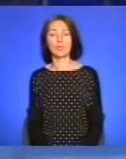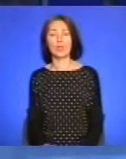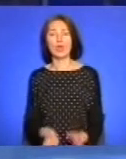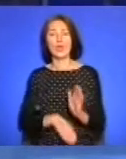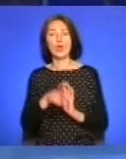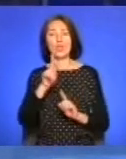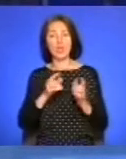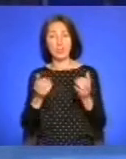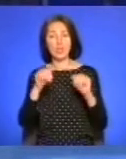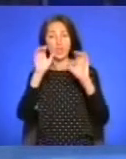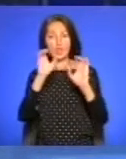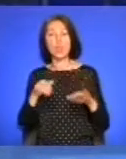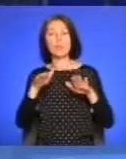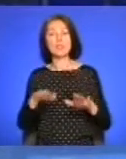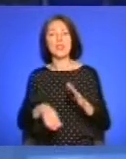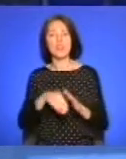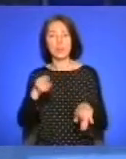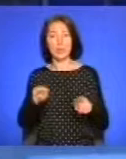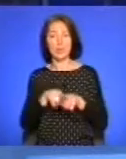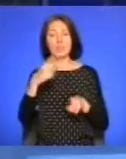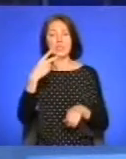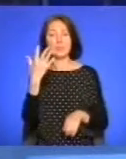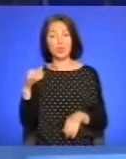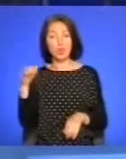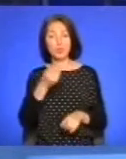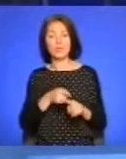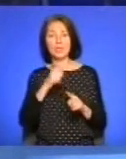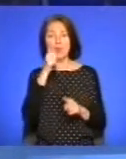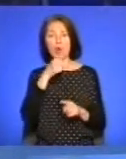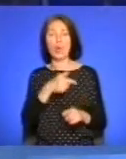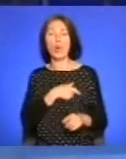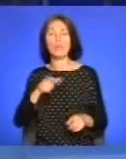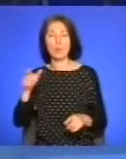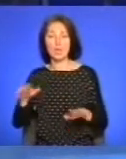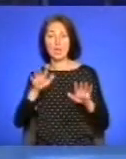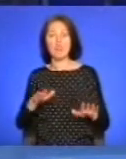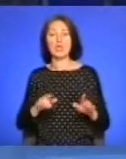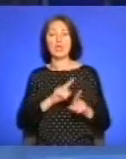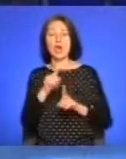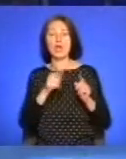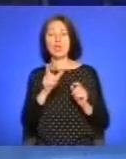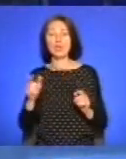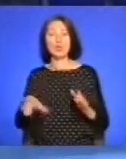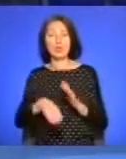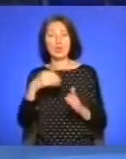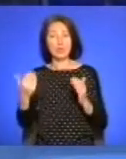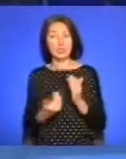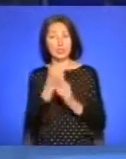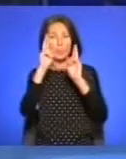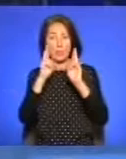Верховна Рада прийняла закон про місцеві вибори. Відтак, 25 жовтня цього року депутатів місцевих рад люди обиратимуть вже за новими